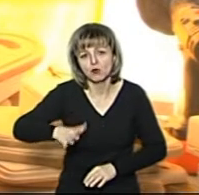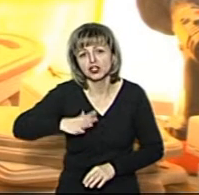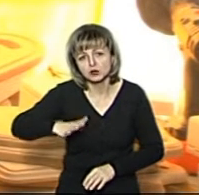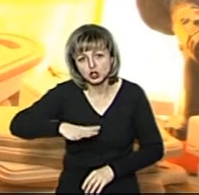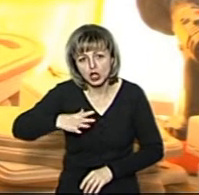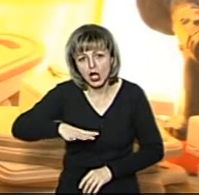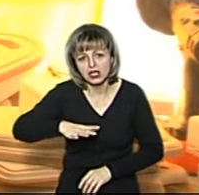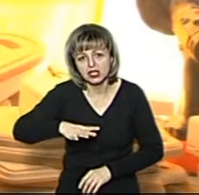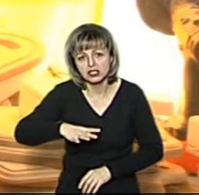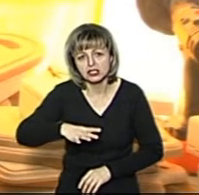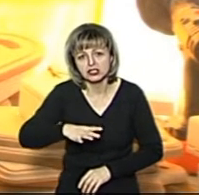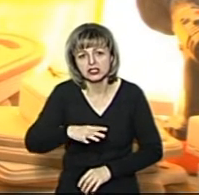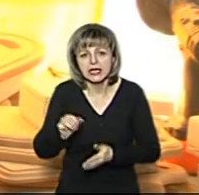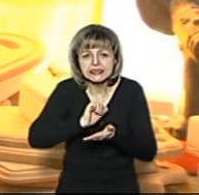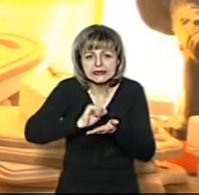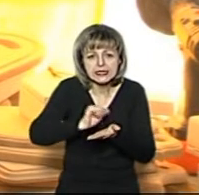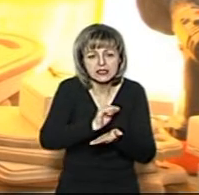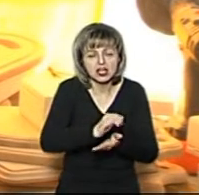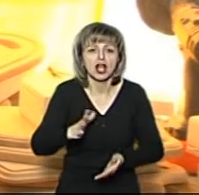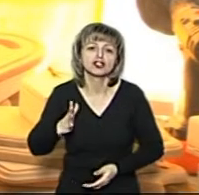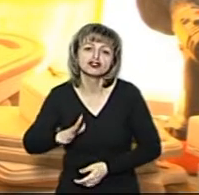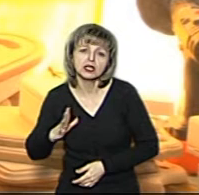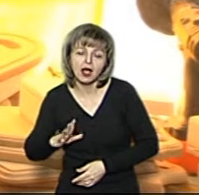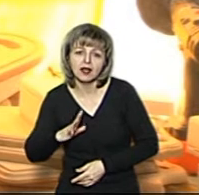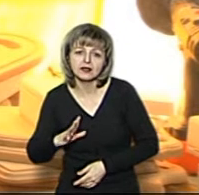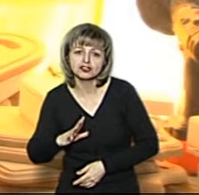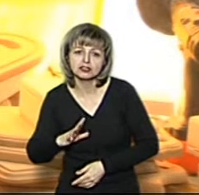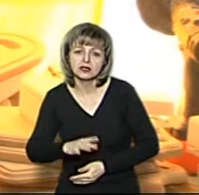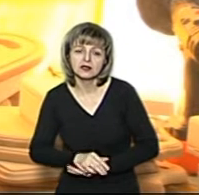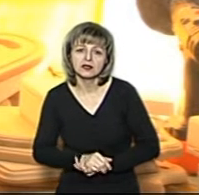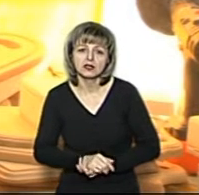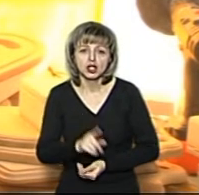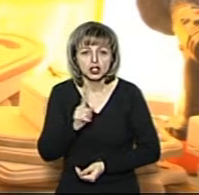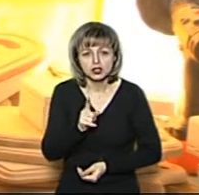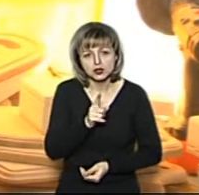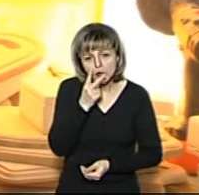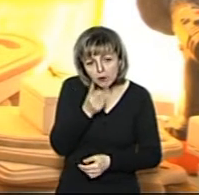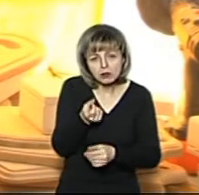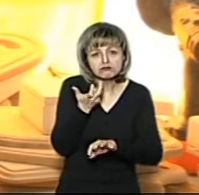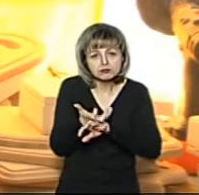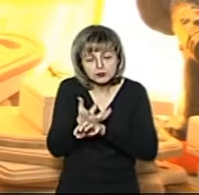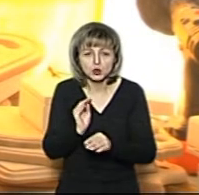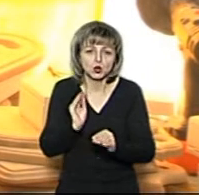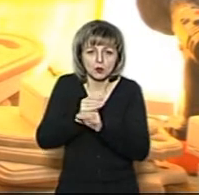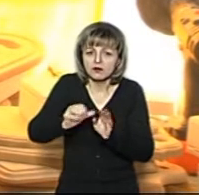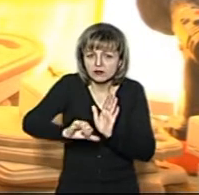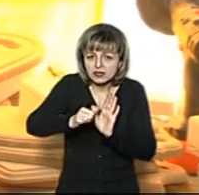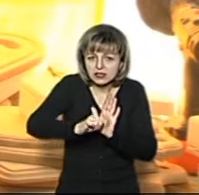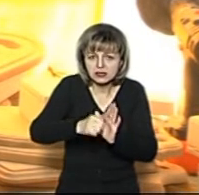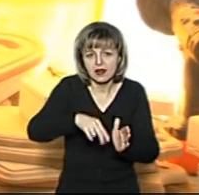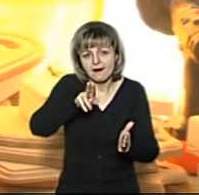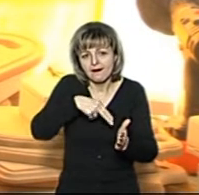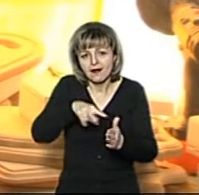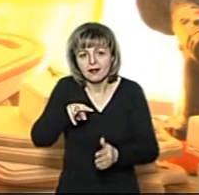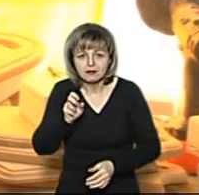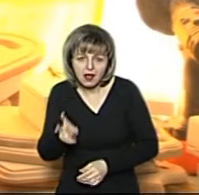чеканиш, все затираєш, чеканиш, от. Що побачив, який брак, дорізаєш, лакуєш